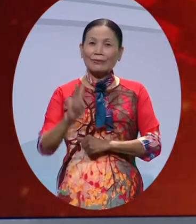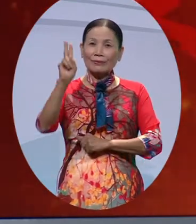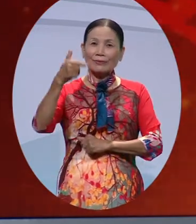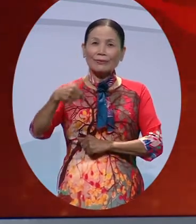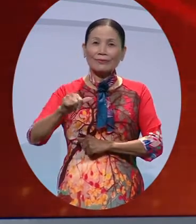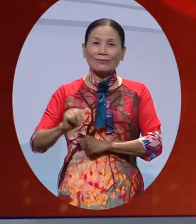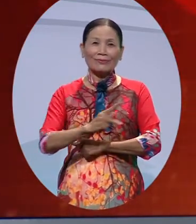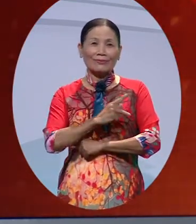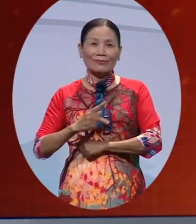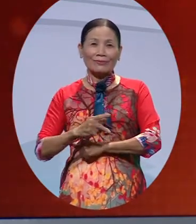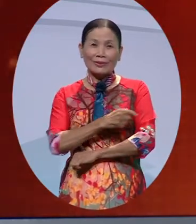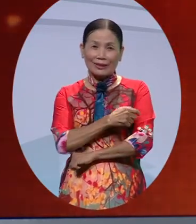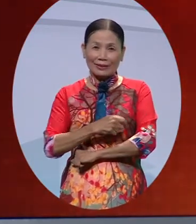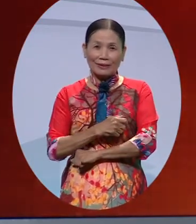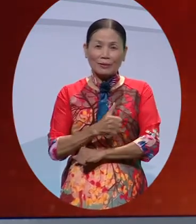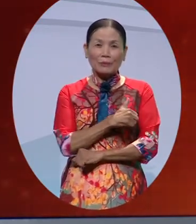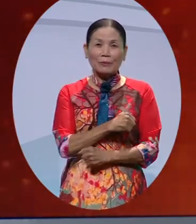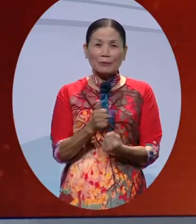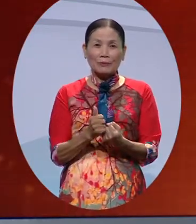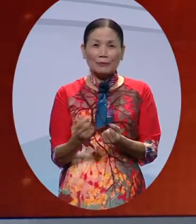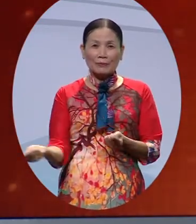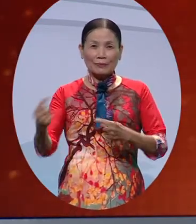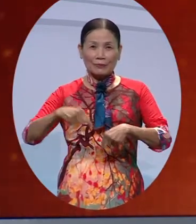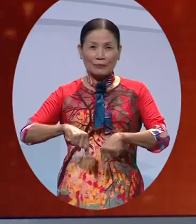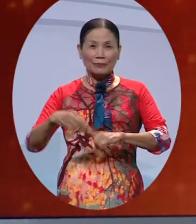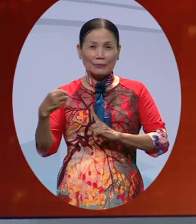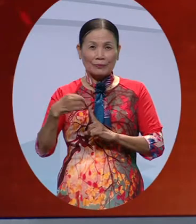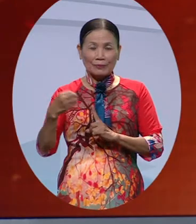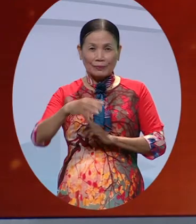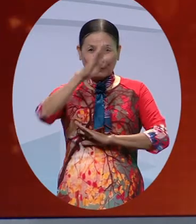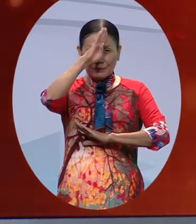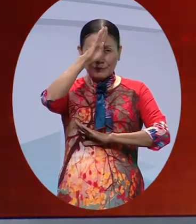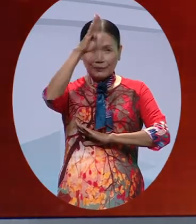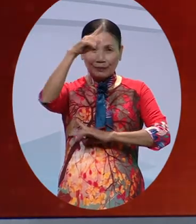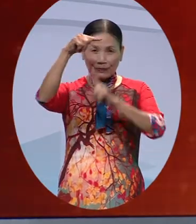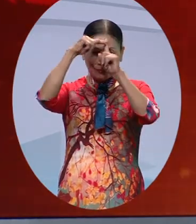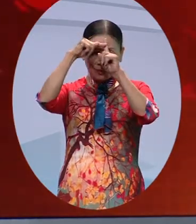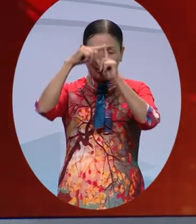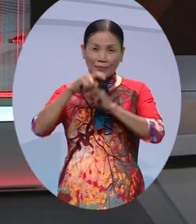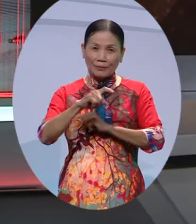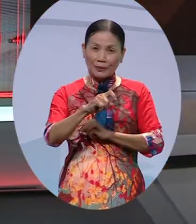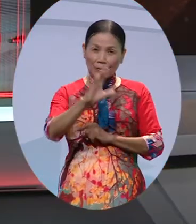Tất cả du khách và cán bộ nhân viên thường xuyên được cập nhật thông tin từ Bộ Y tế về virus corona.